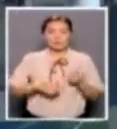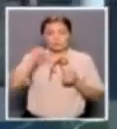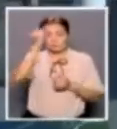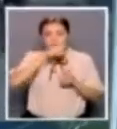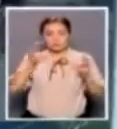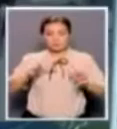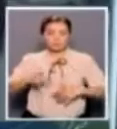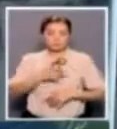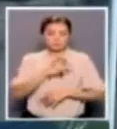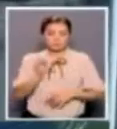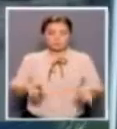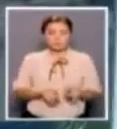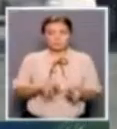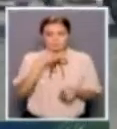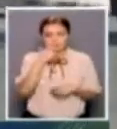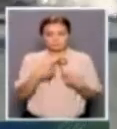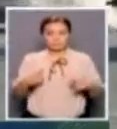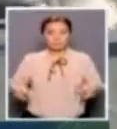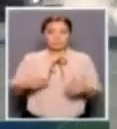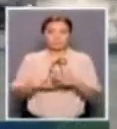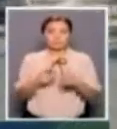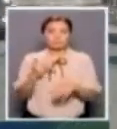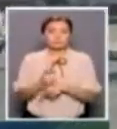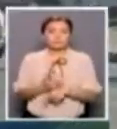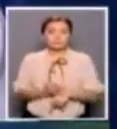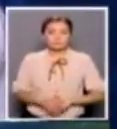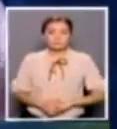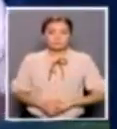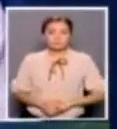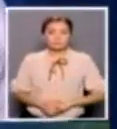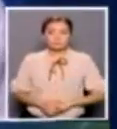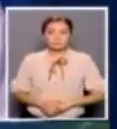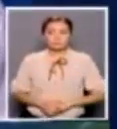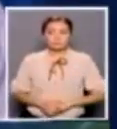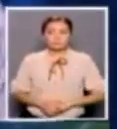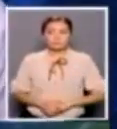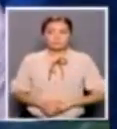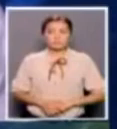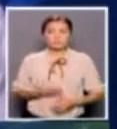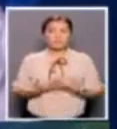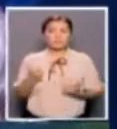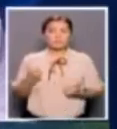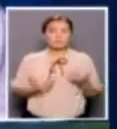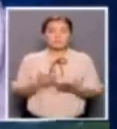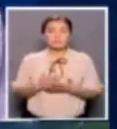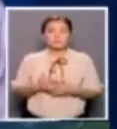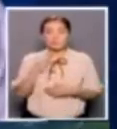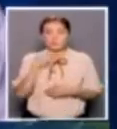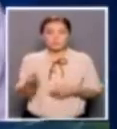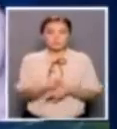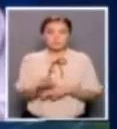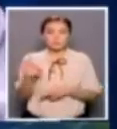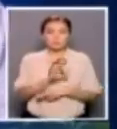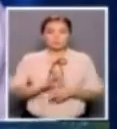заңды күшейтіп жатса, шетелде бірнеше шектеу қойған. Ал осы ретте бір-екі мысал келтірсек, жол сапасы